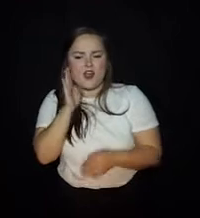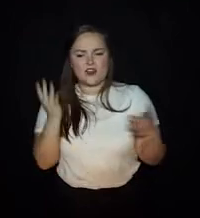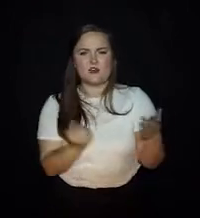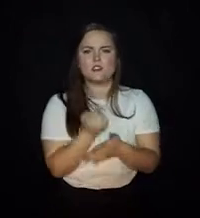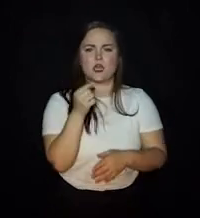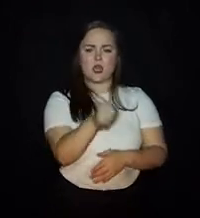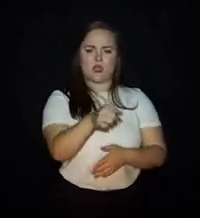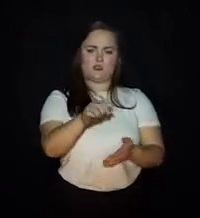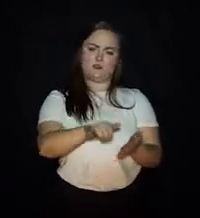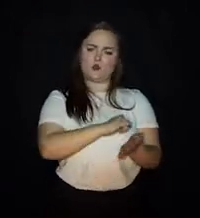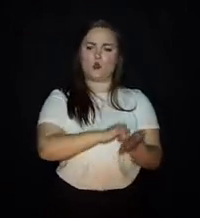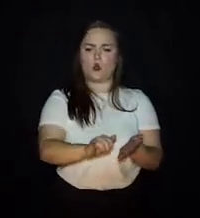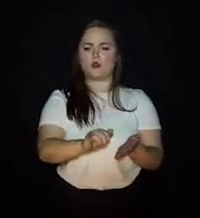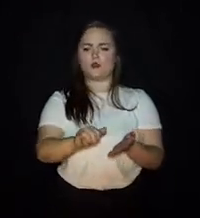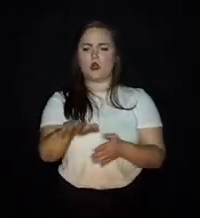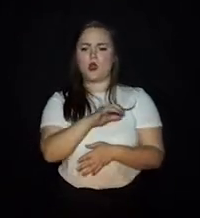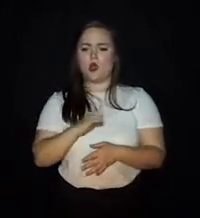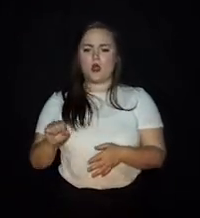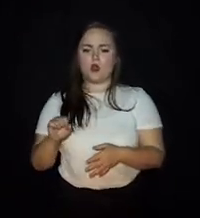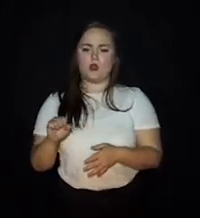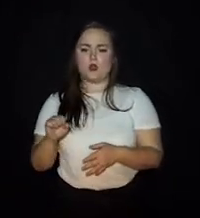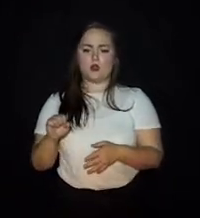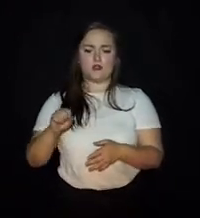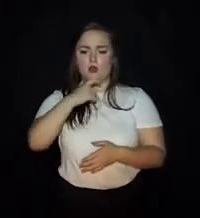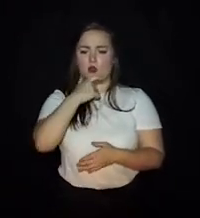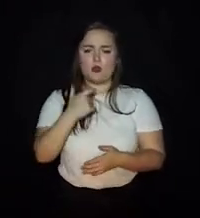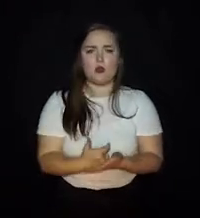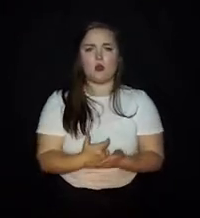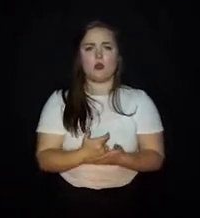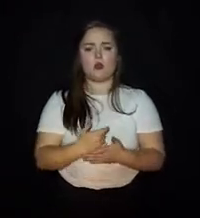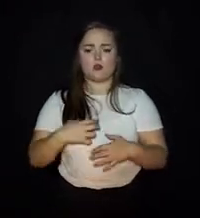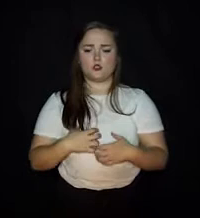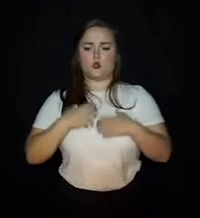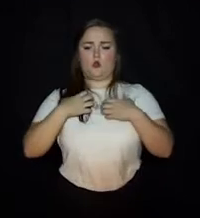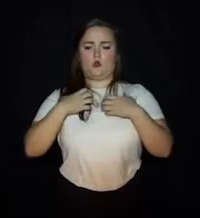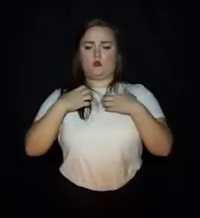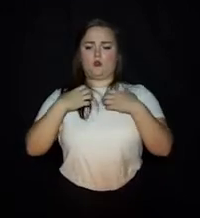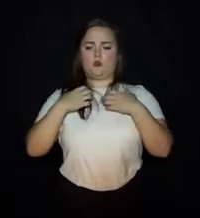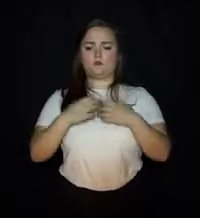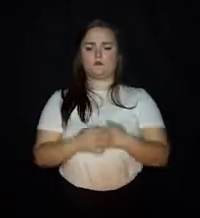skjedde. Verden ble helt satt ut. Alle ble sjokket over hva som skjedde.